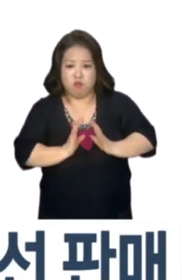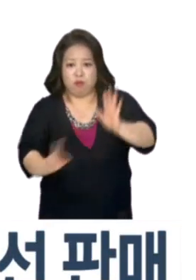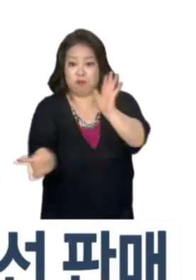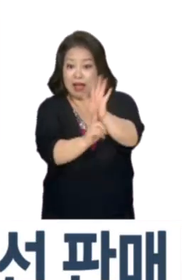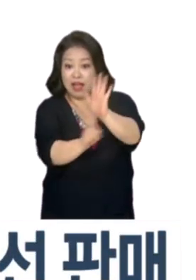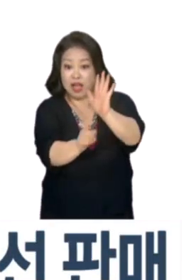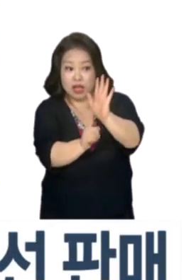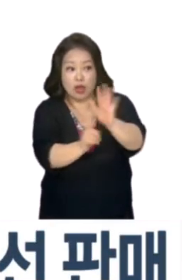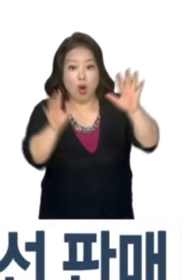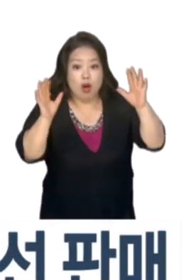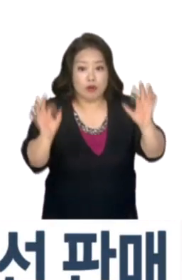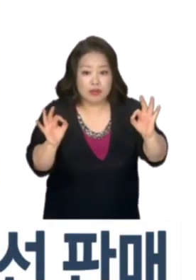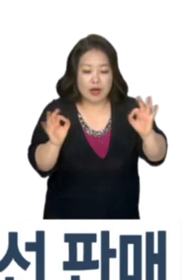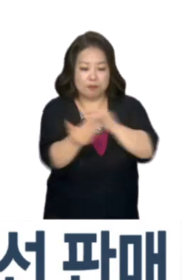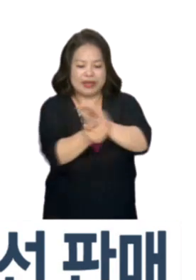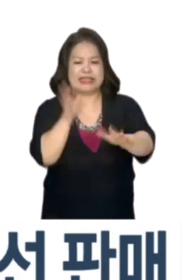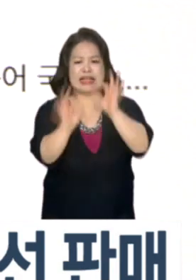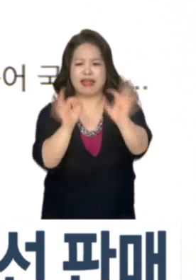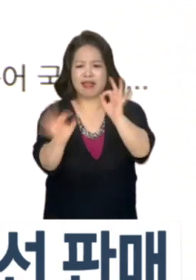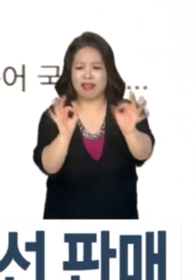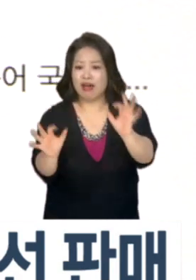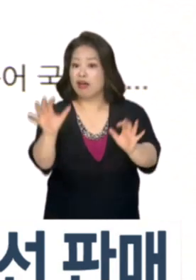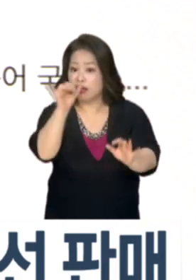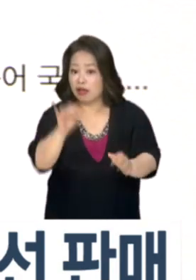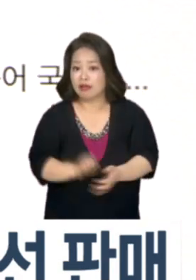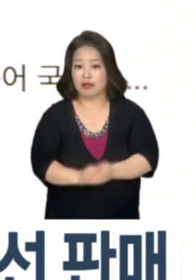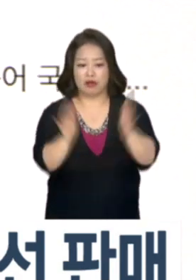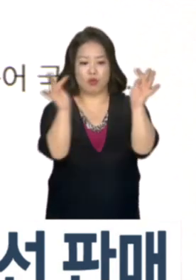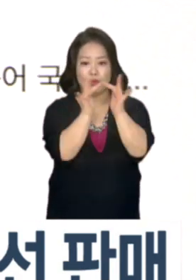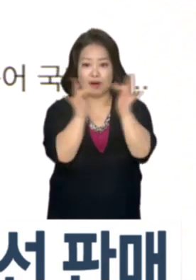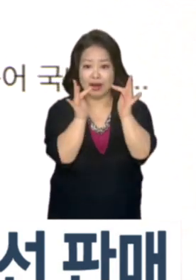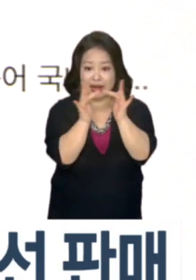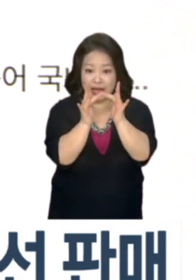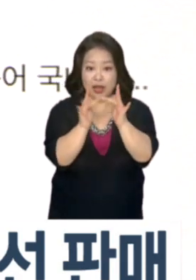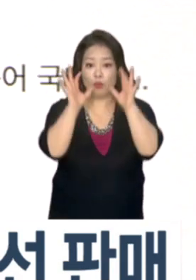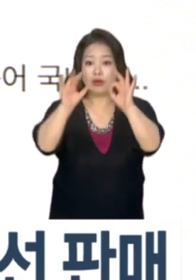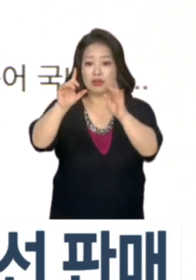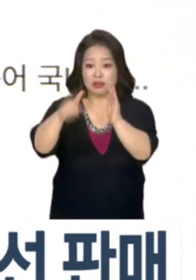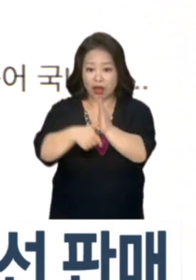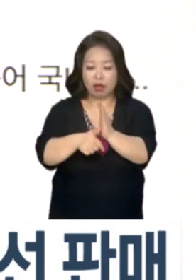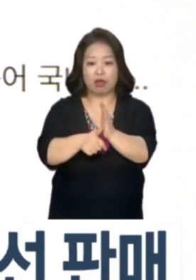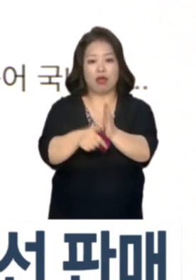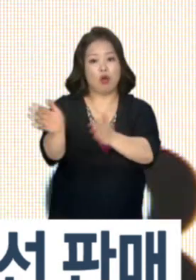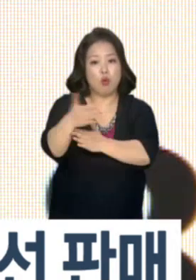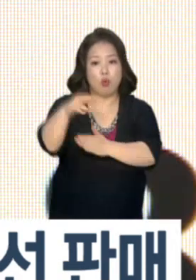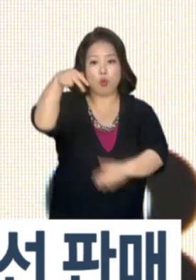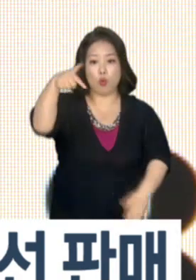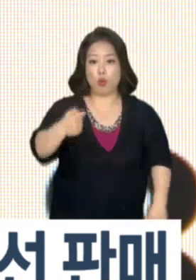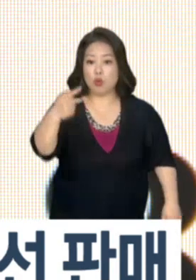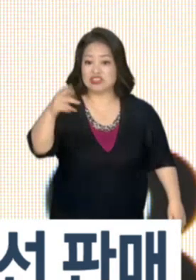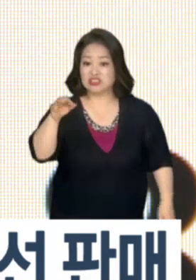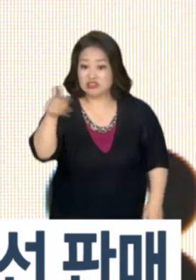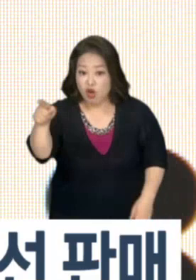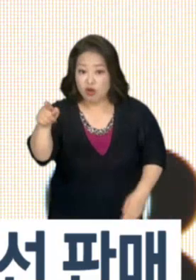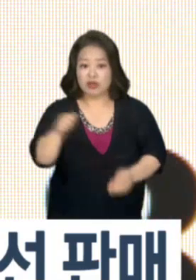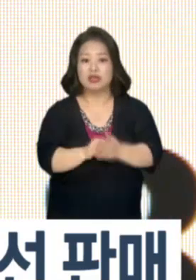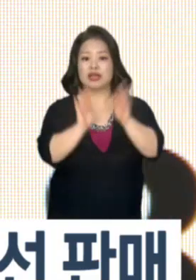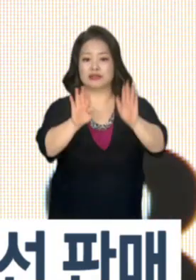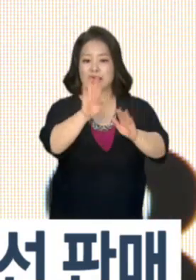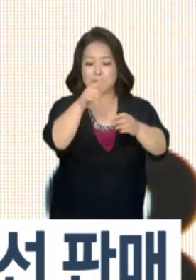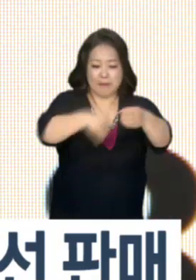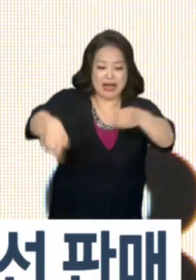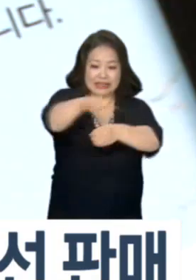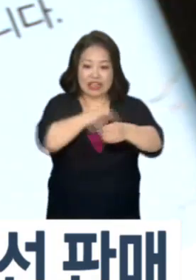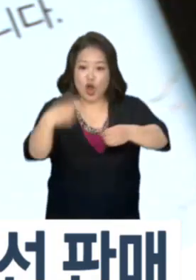우후 죽순처럼 등장하고 있다는 겁니다. 온라인 오픈마켓에서 이미 고등어 같은 수산물은 방사능 검사 인증이